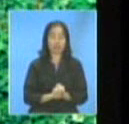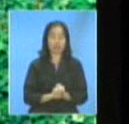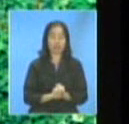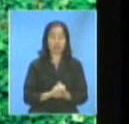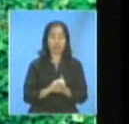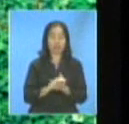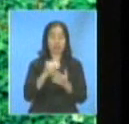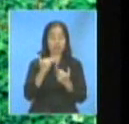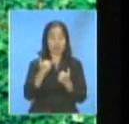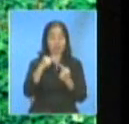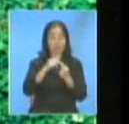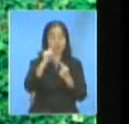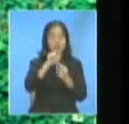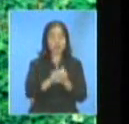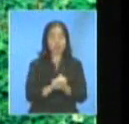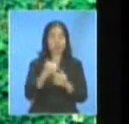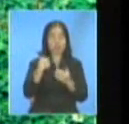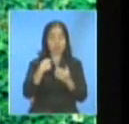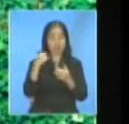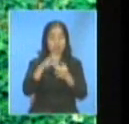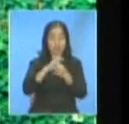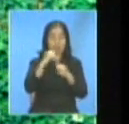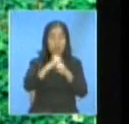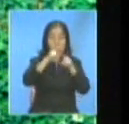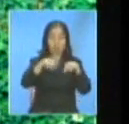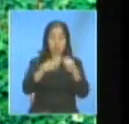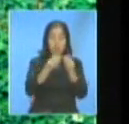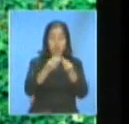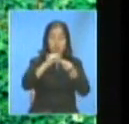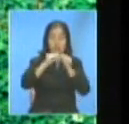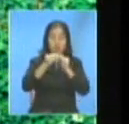ประธานโทษครับท่านเป็นโฉนดเลขที่